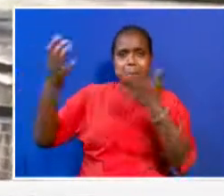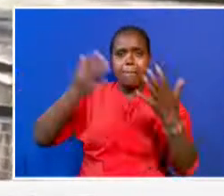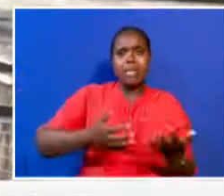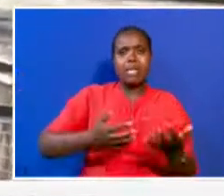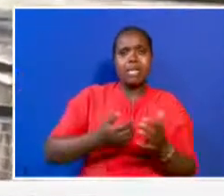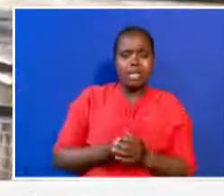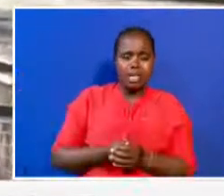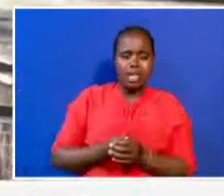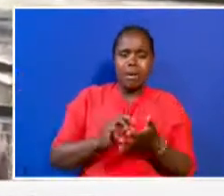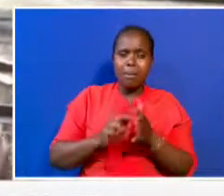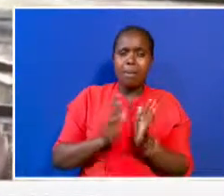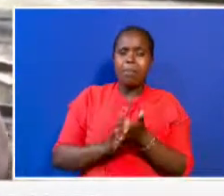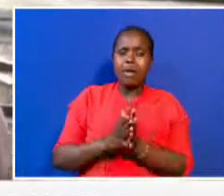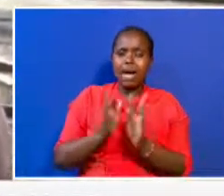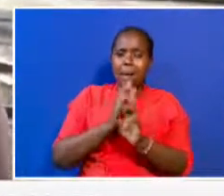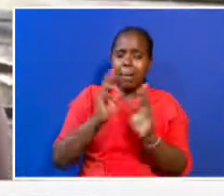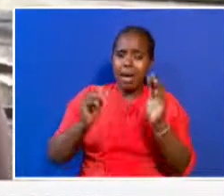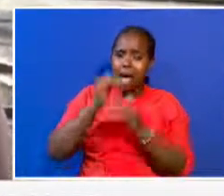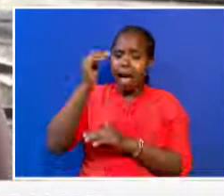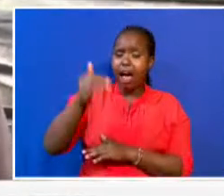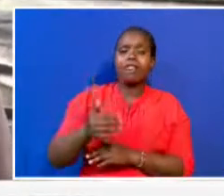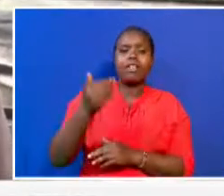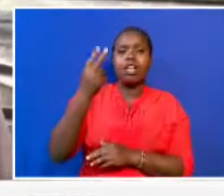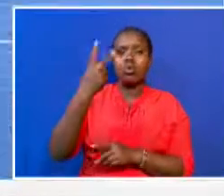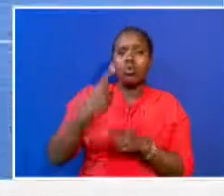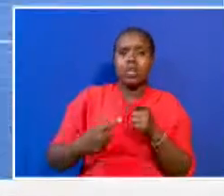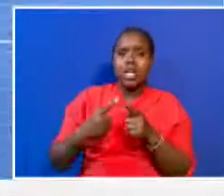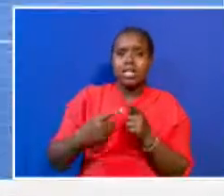na zinakuwa tayari baada ya miaka 2.